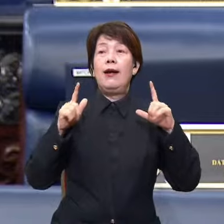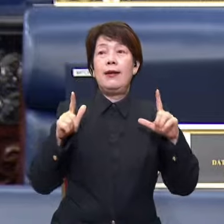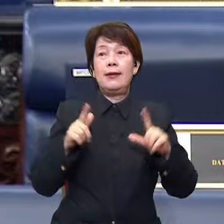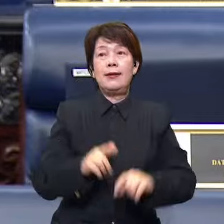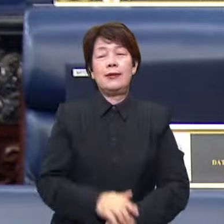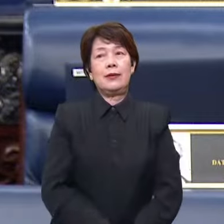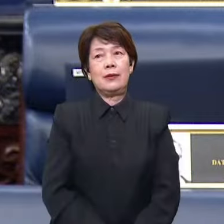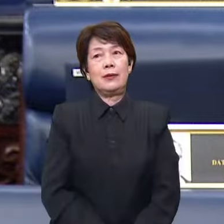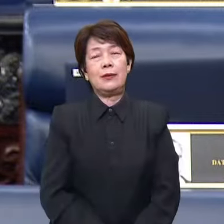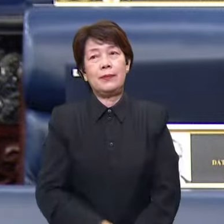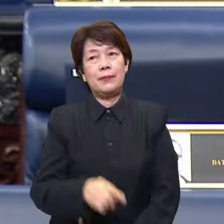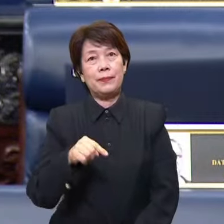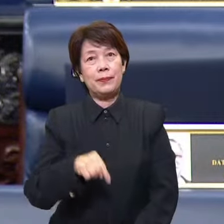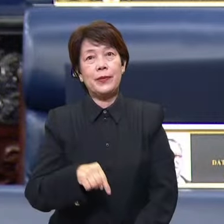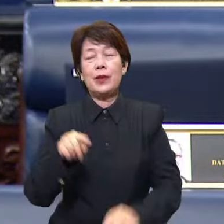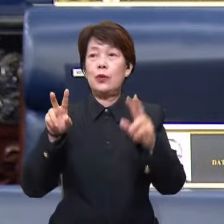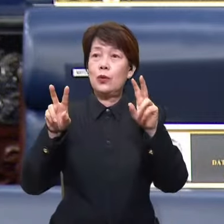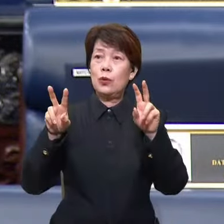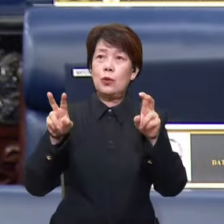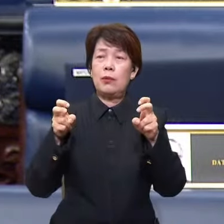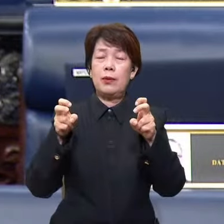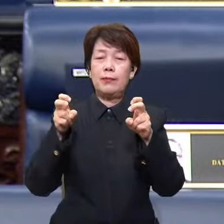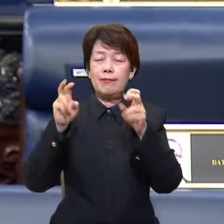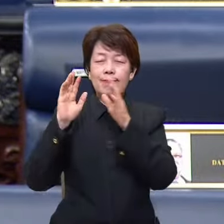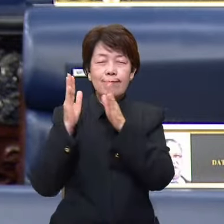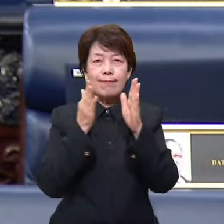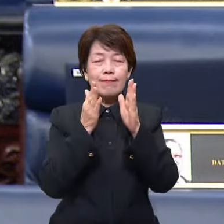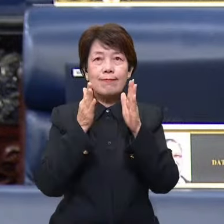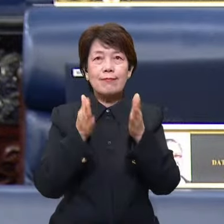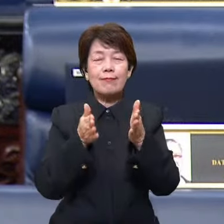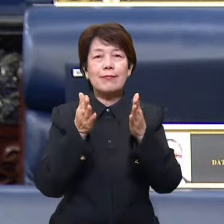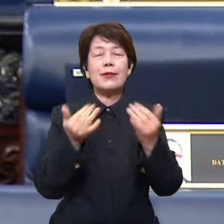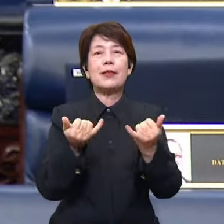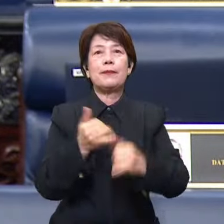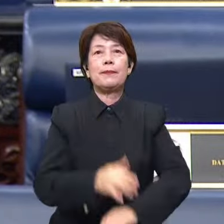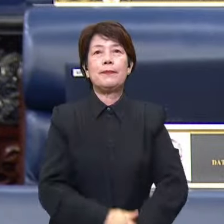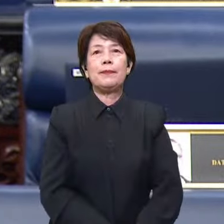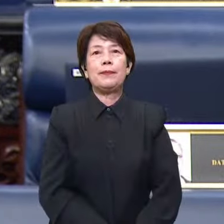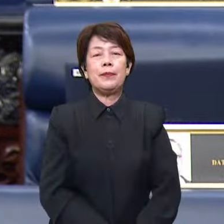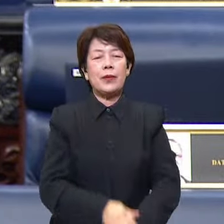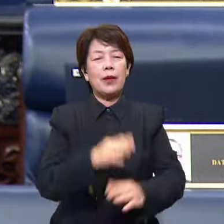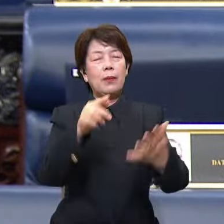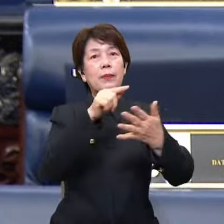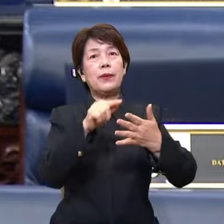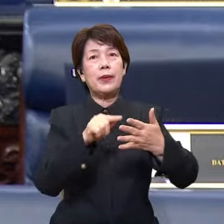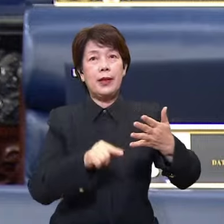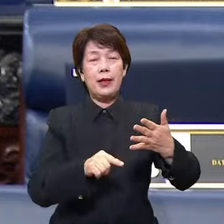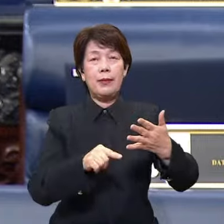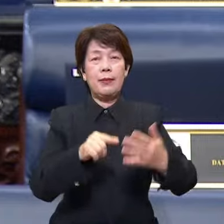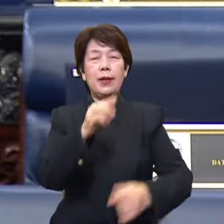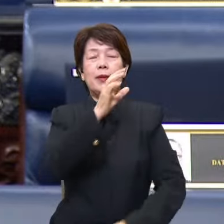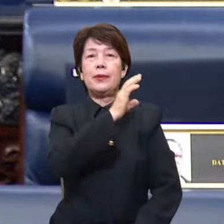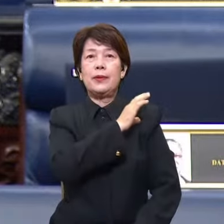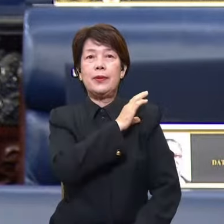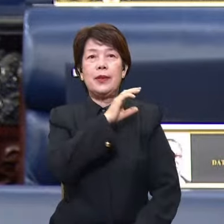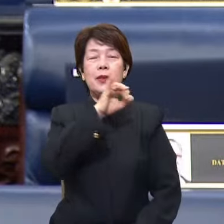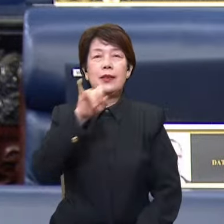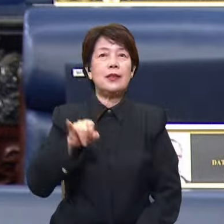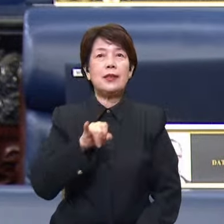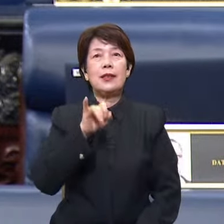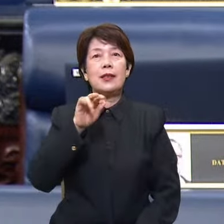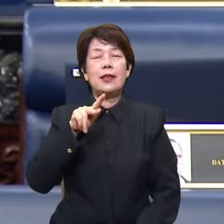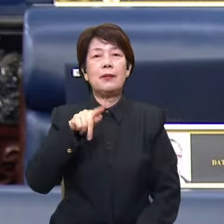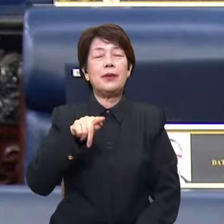daripada topik asal. Apapun saya boleh menyebutkan akan perkara yang dibangkitkan oleh pengerusi JKPK